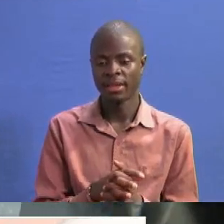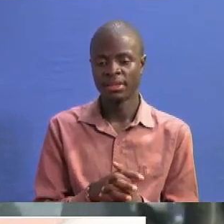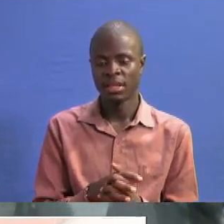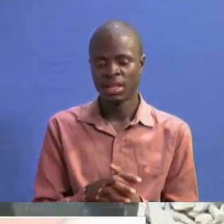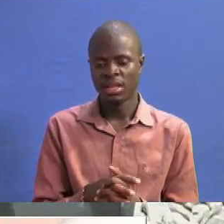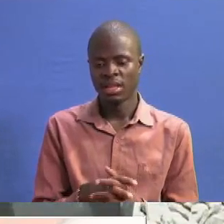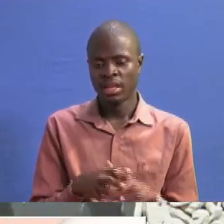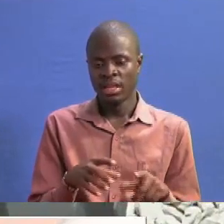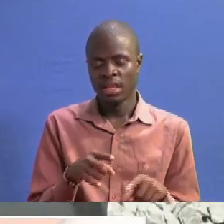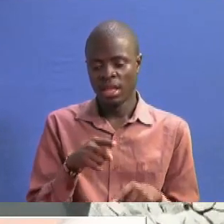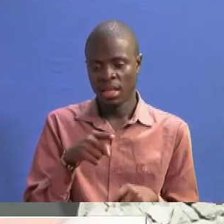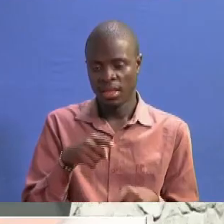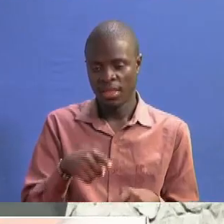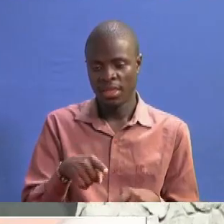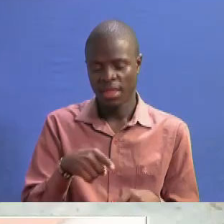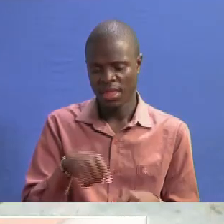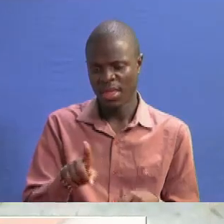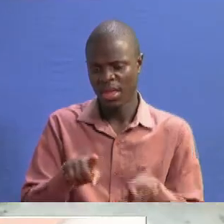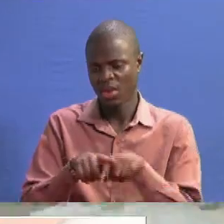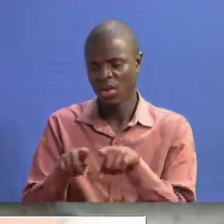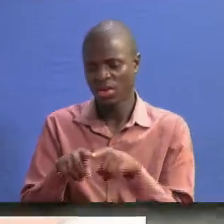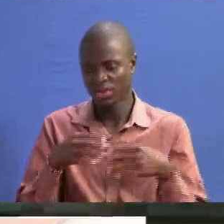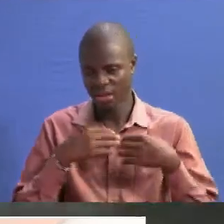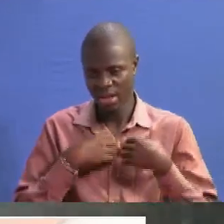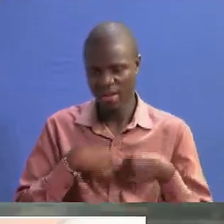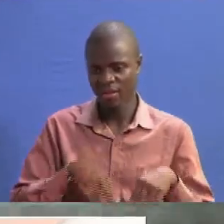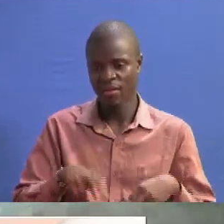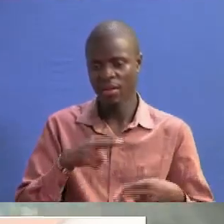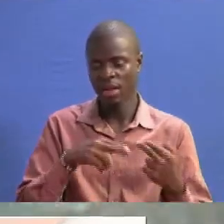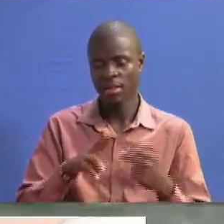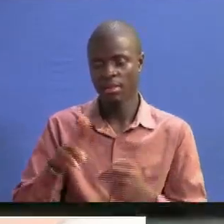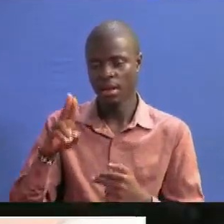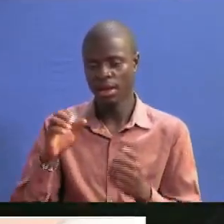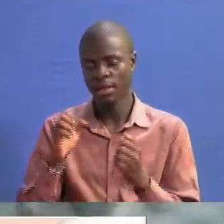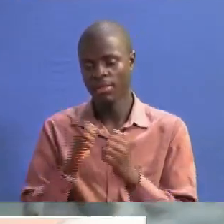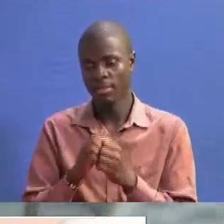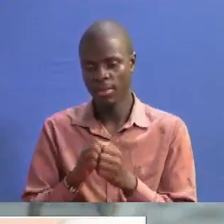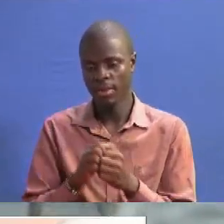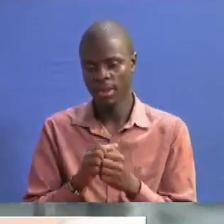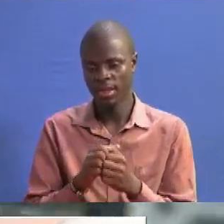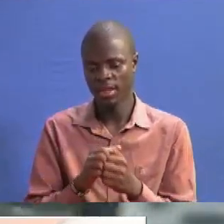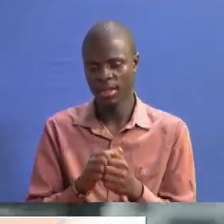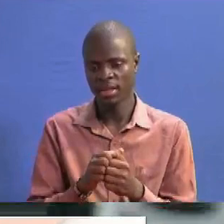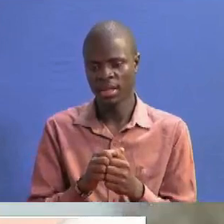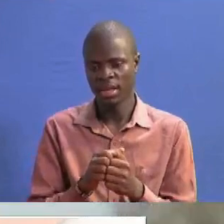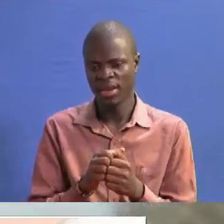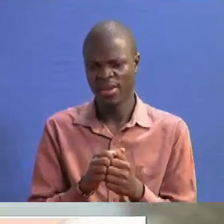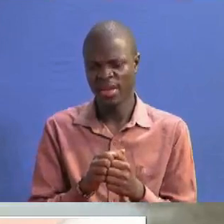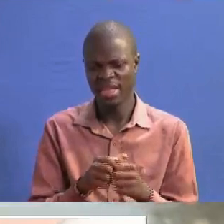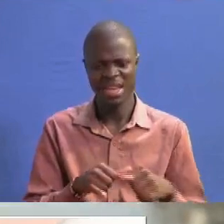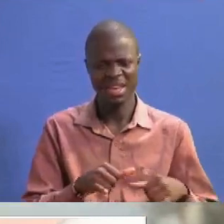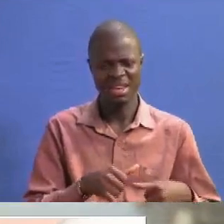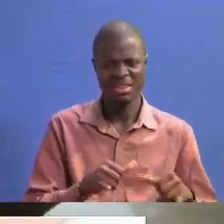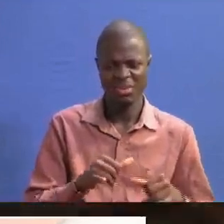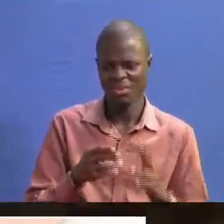wamefanikiwa kuunda mashine ambayo inafupisha mchakato huu, ikimruhusu mtumizi kutumia mashine moja badala ya nne. Licha ya kuwa kitega uchumi cha watu